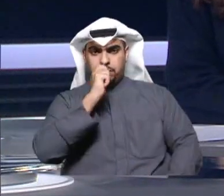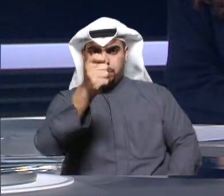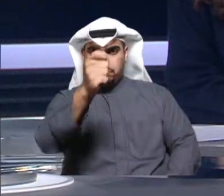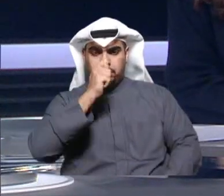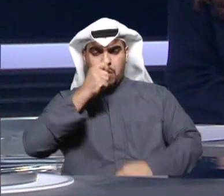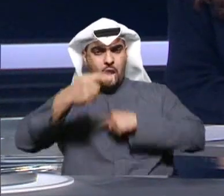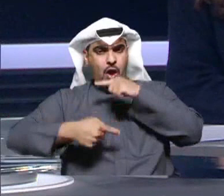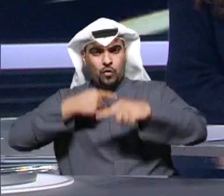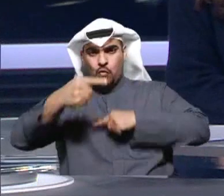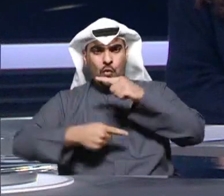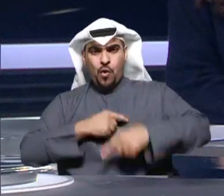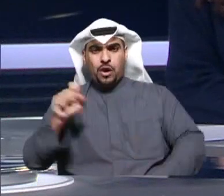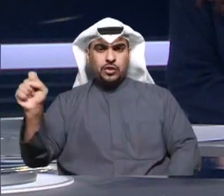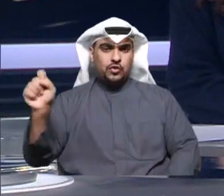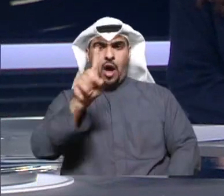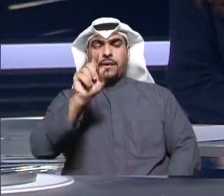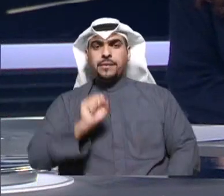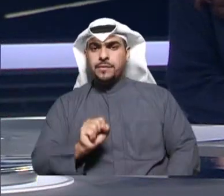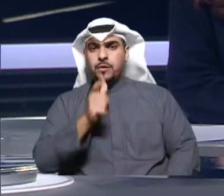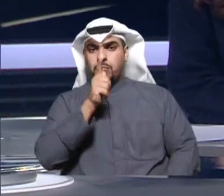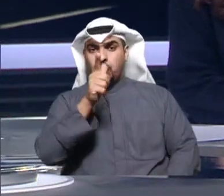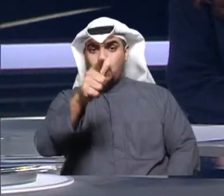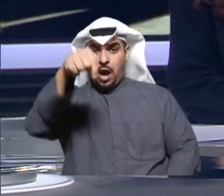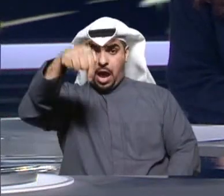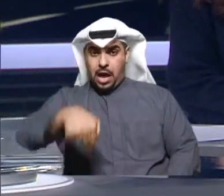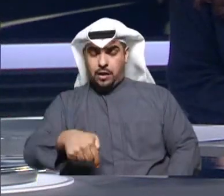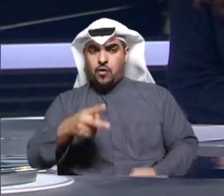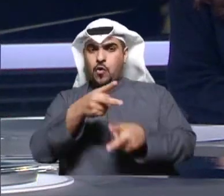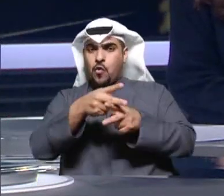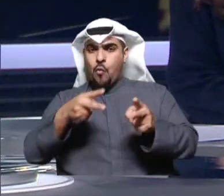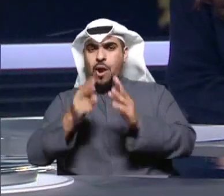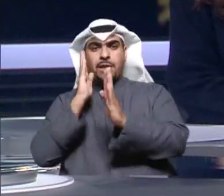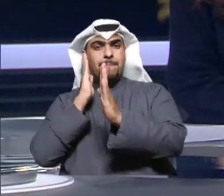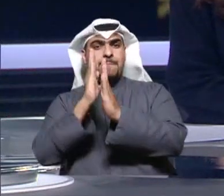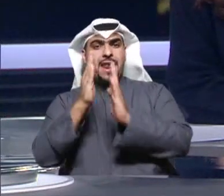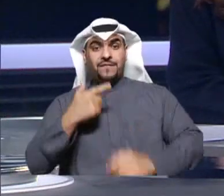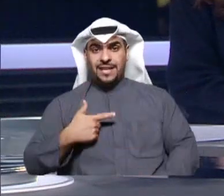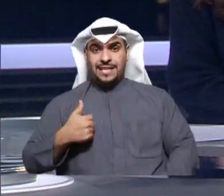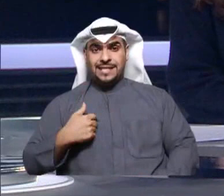أعلن أن العدد الإجمالي للطلبات السكنية حتى الخامس من الشهر الجاري وصلت إلى